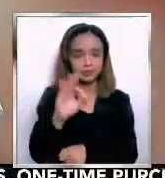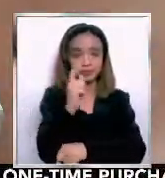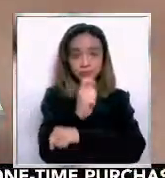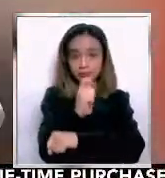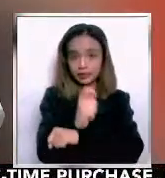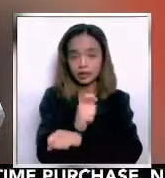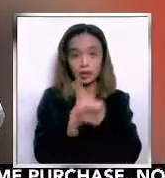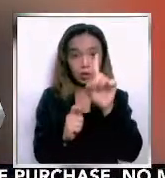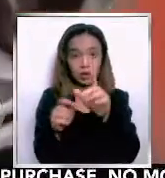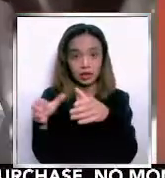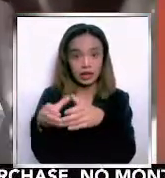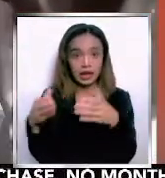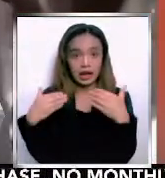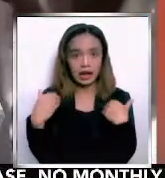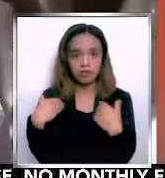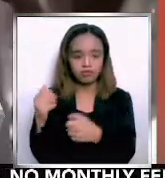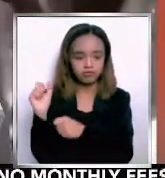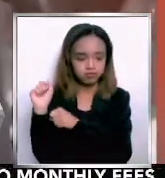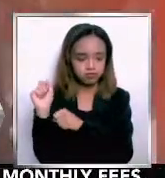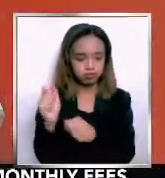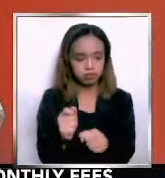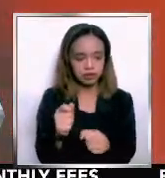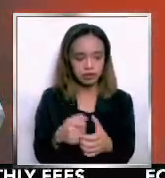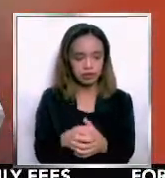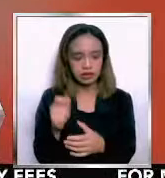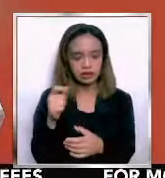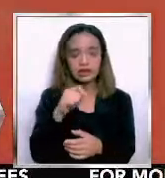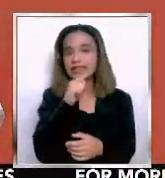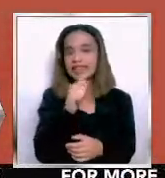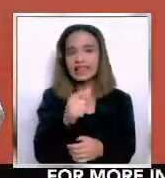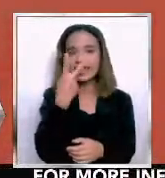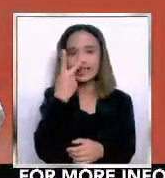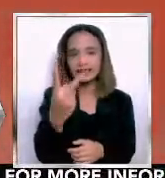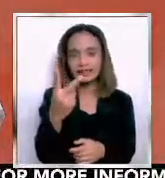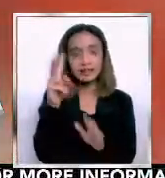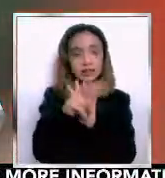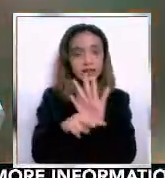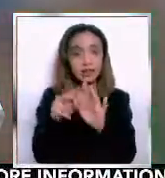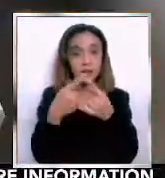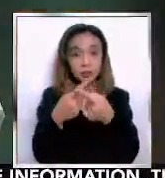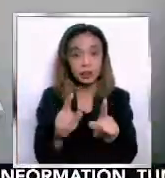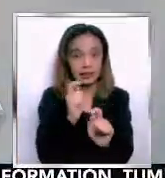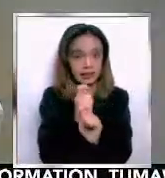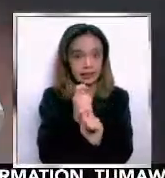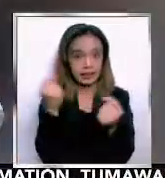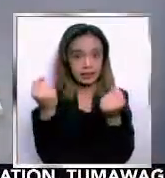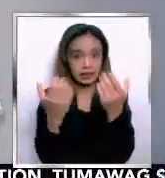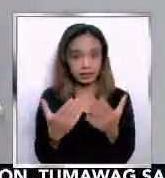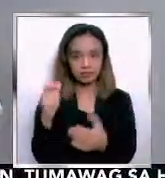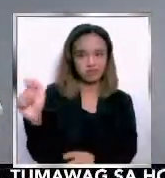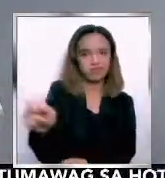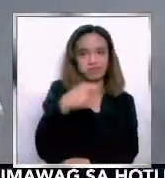may hawak pang palakol. Hindi nakunan sa video pero sabi ng truck driver, inundayan siya ng palakol.